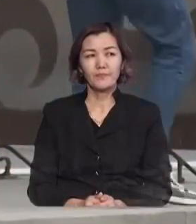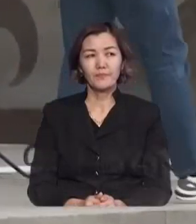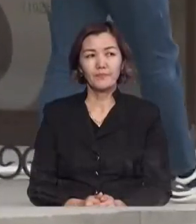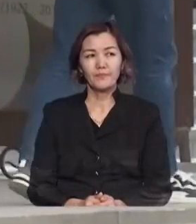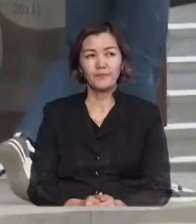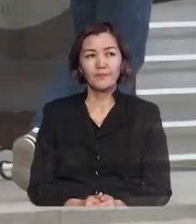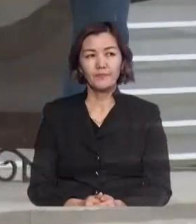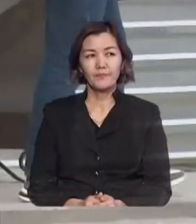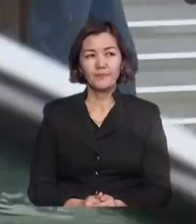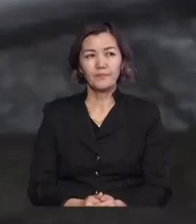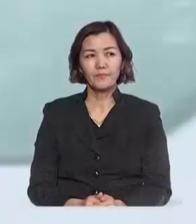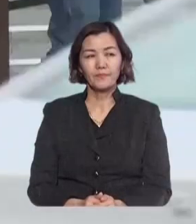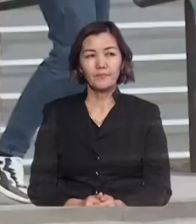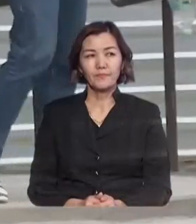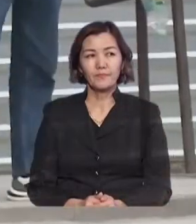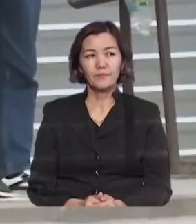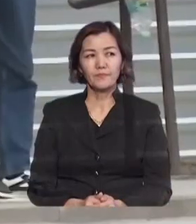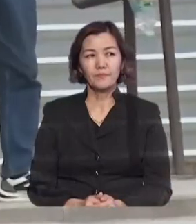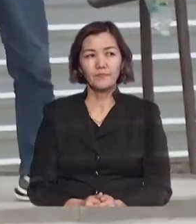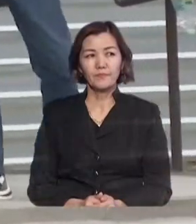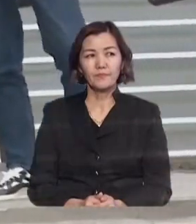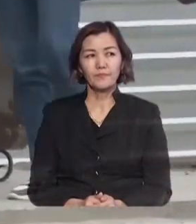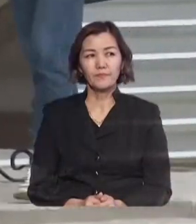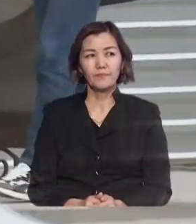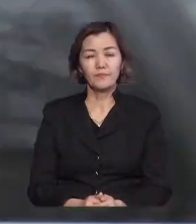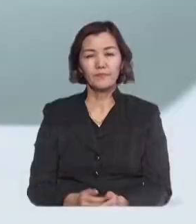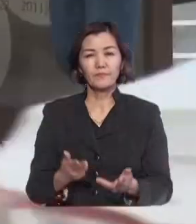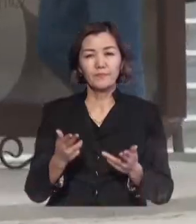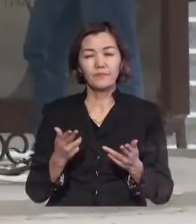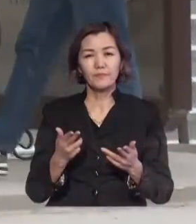Эй, бала. Я. Эй, бала. Я. Ана. Ау.